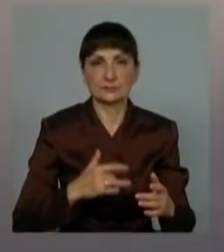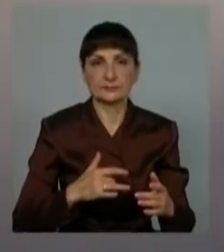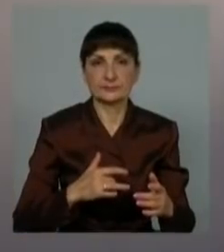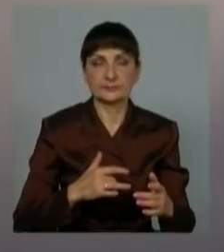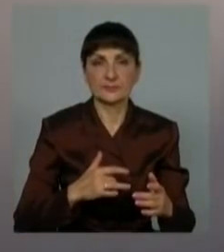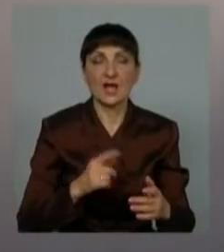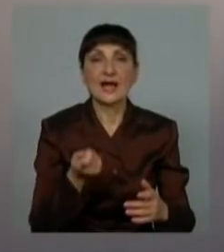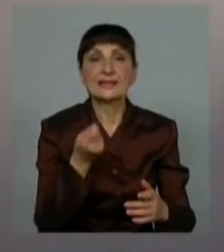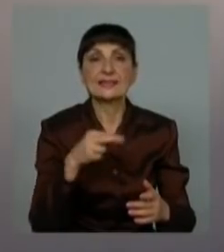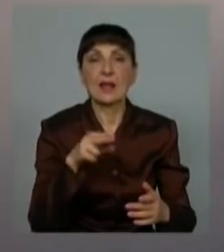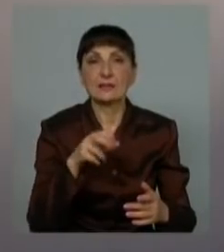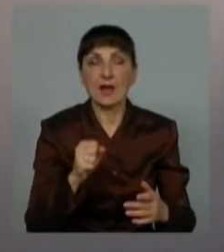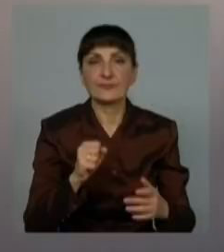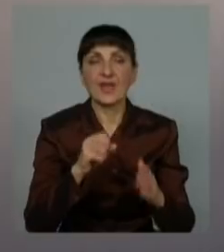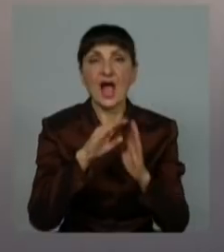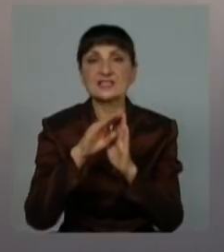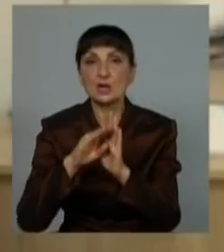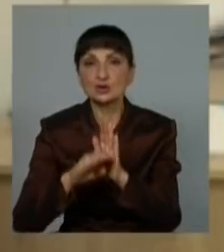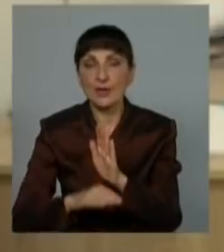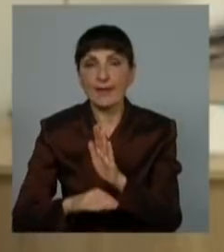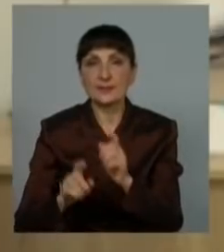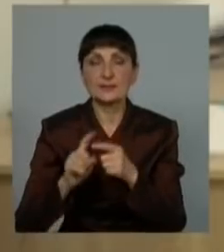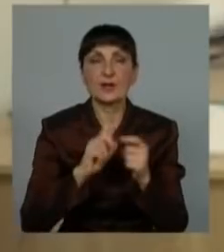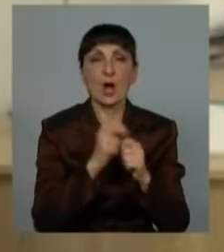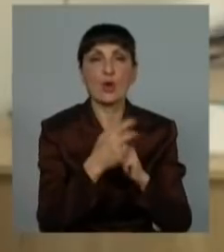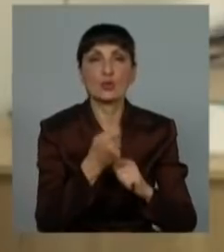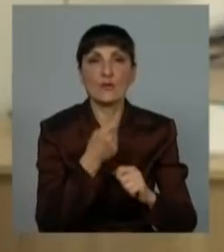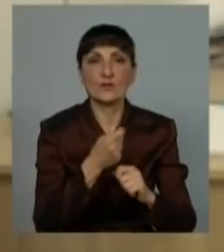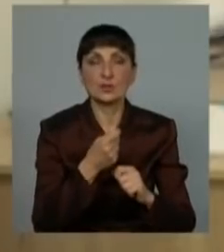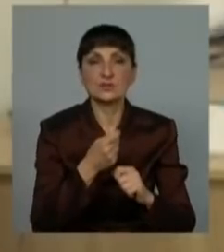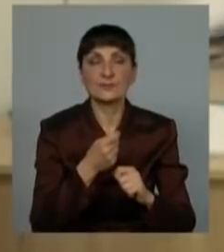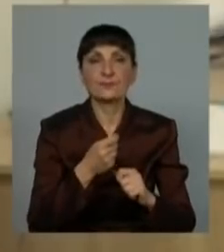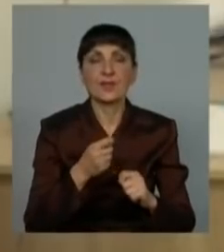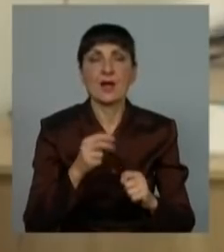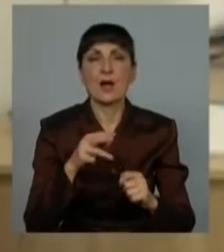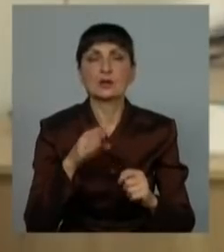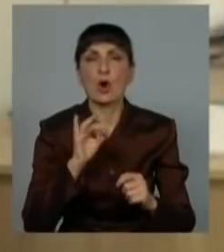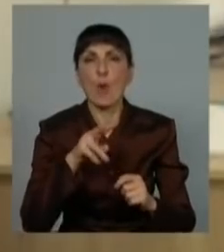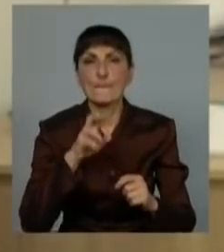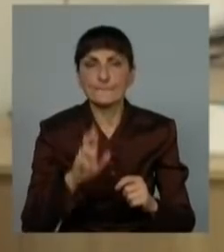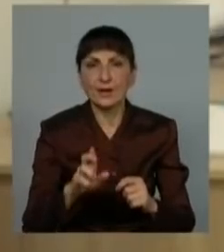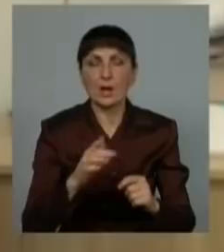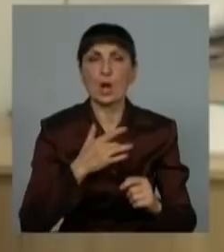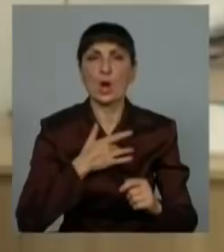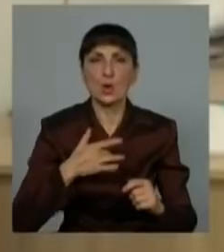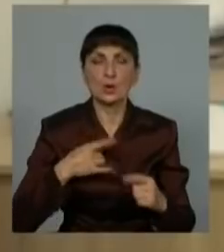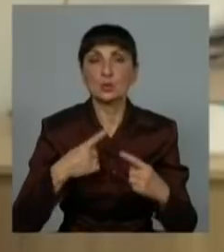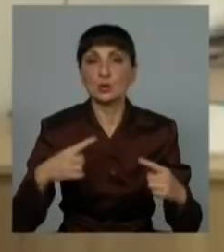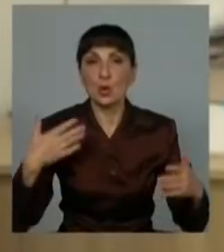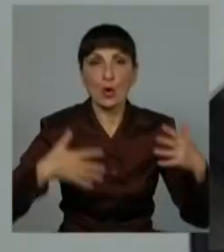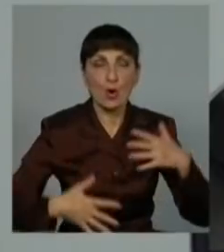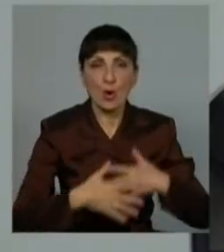При дельта-штамме осложнения, которые сопровождают ковид-инфекцию, такие как тромбозы в легких, в других